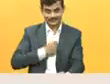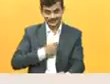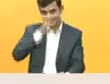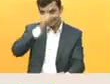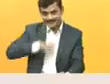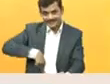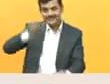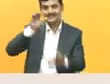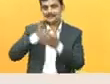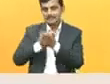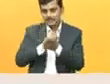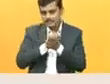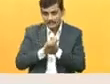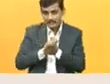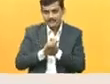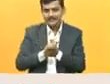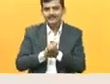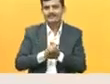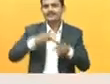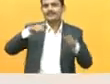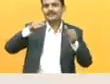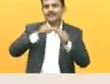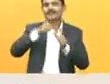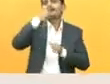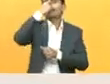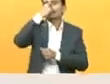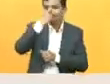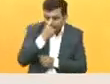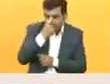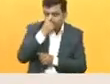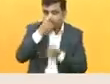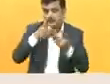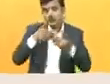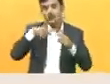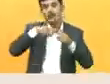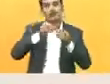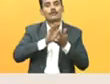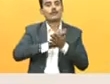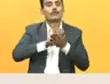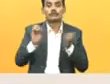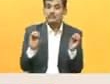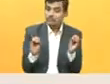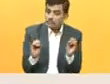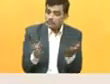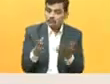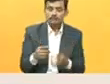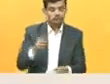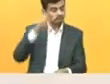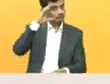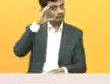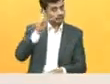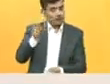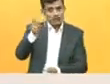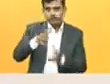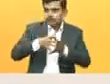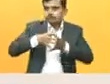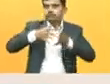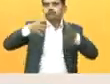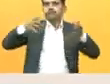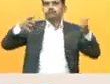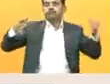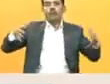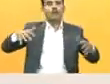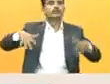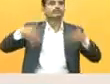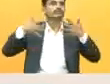देशवासियों, प्रयागराज में महाकुंभ का श्री गणेश हो चुका है। चिरस्मरणीय जन सैलाब,